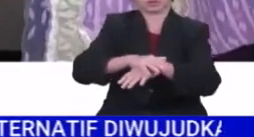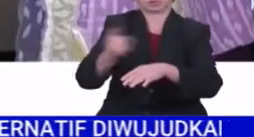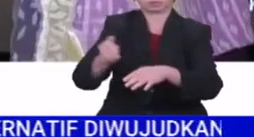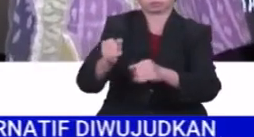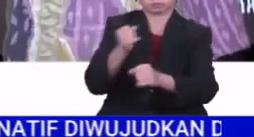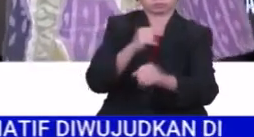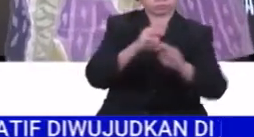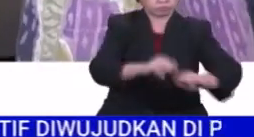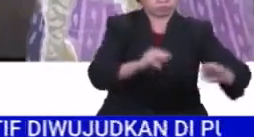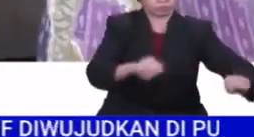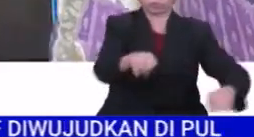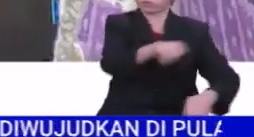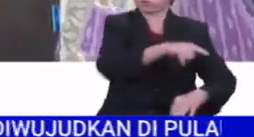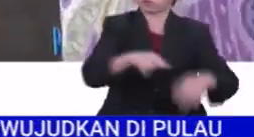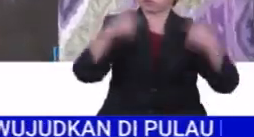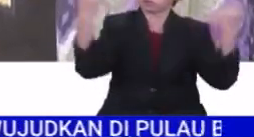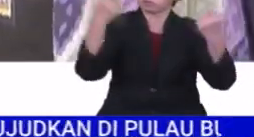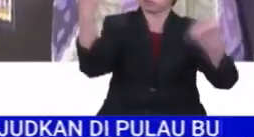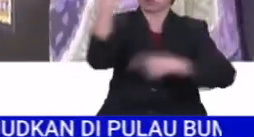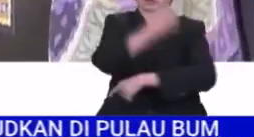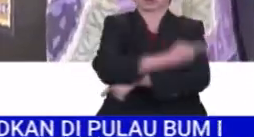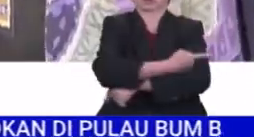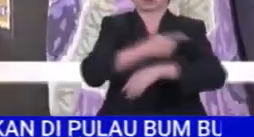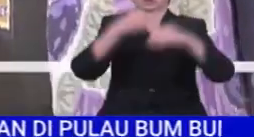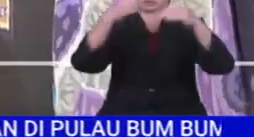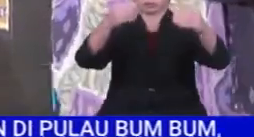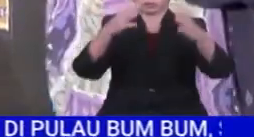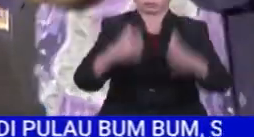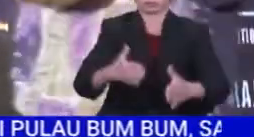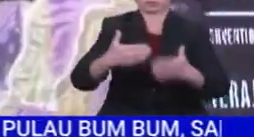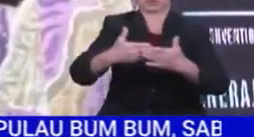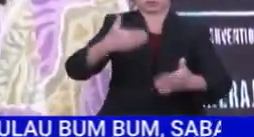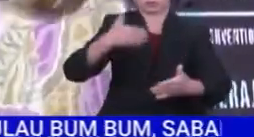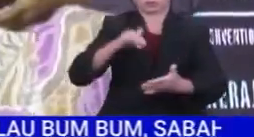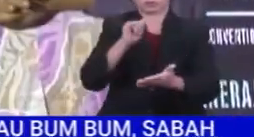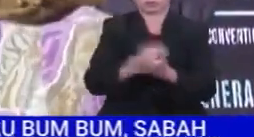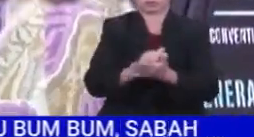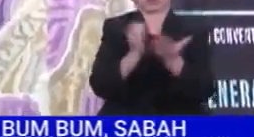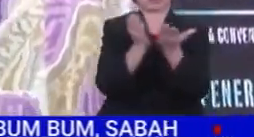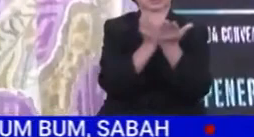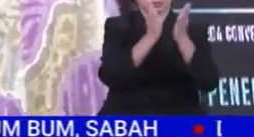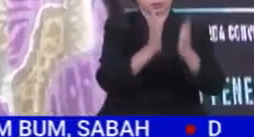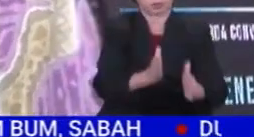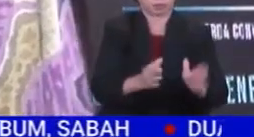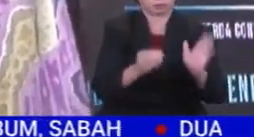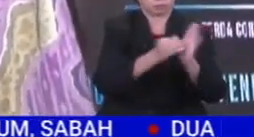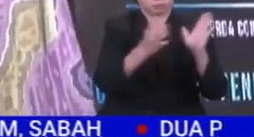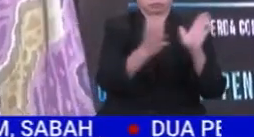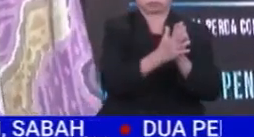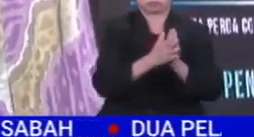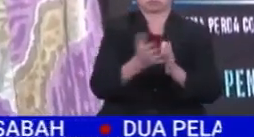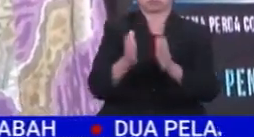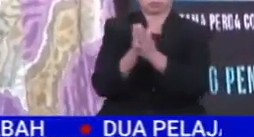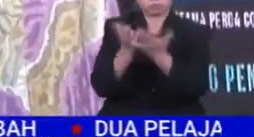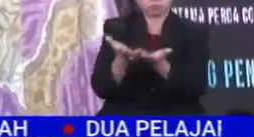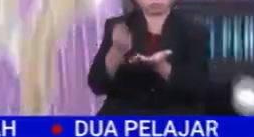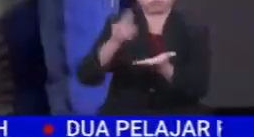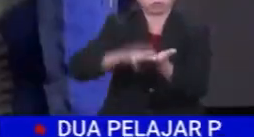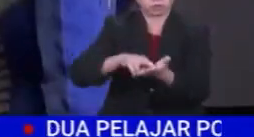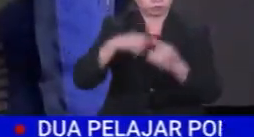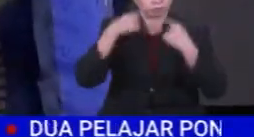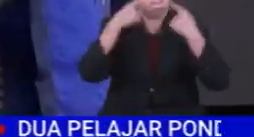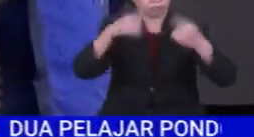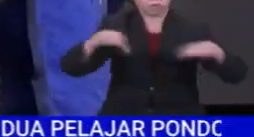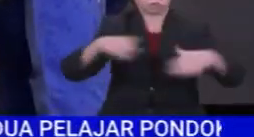inisiatif Lazio negeri ini dalam sambutan hari guru sebel ini baja sekolah di negeri ini turut tersenarai dalam Empor Rani berjaya